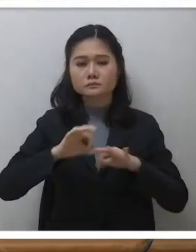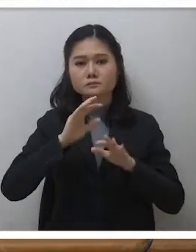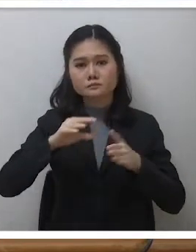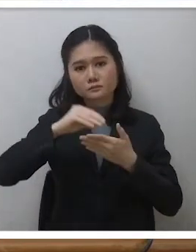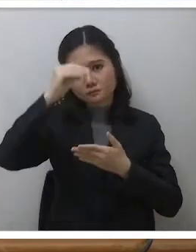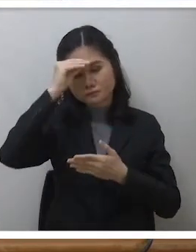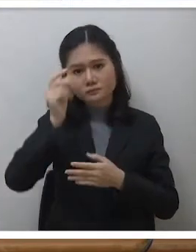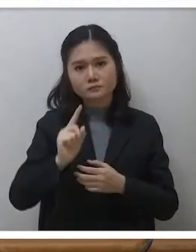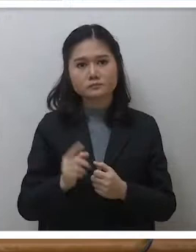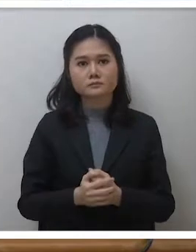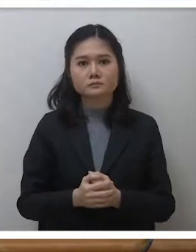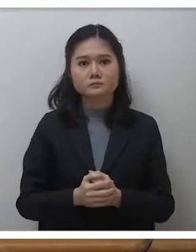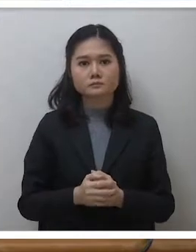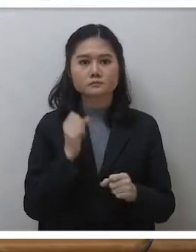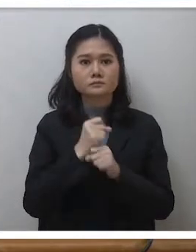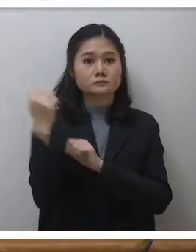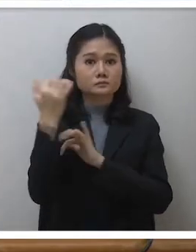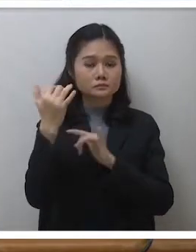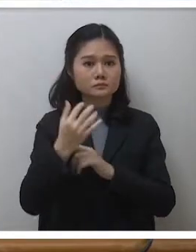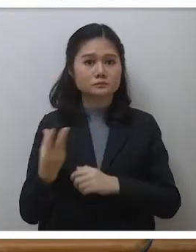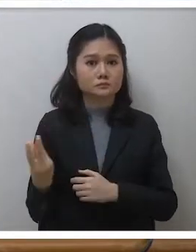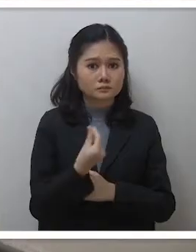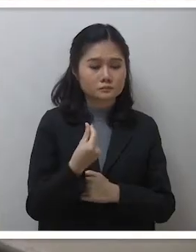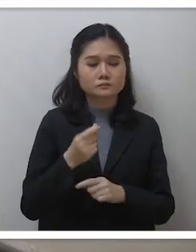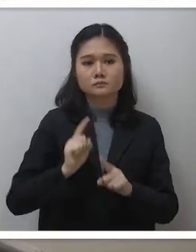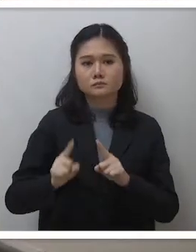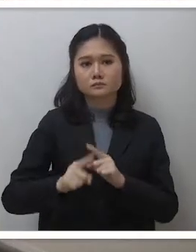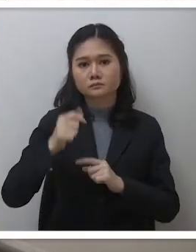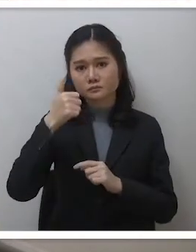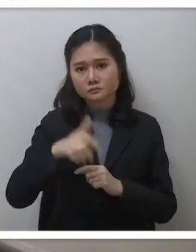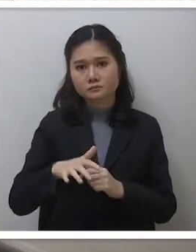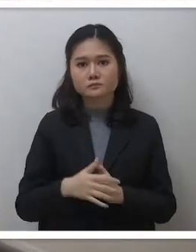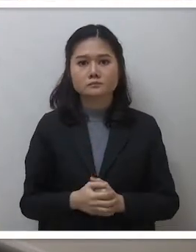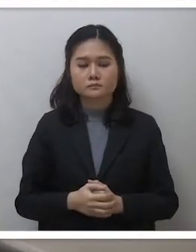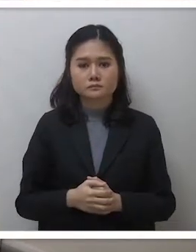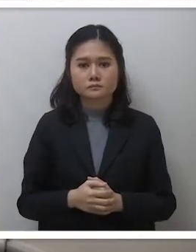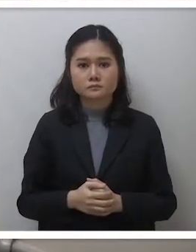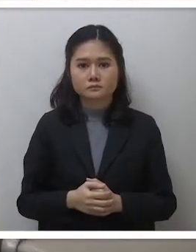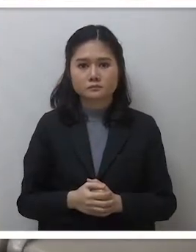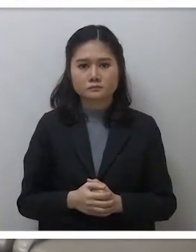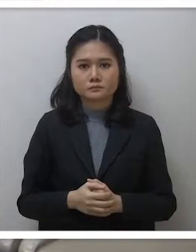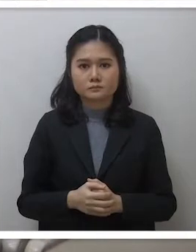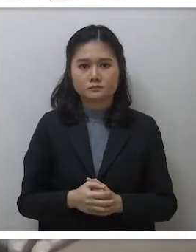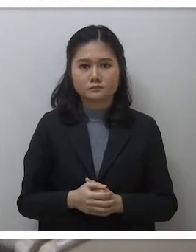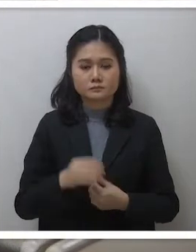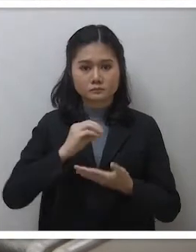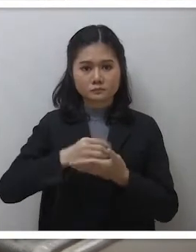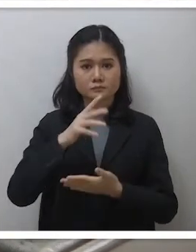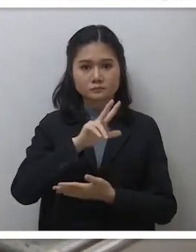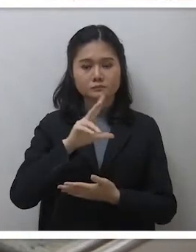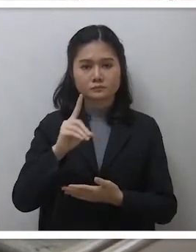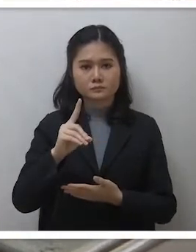ษาที่คอมพิวเตอร์มันความแรงความไรไม่ได้เนี่ยนะครับโปรแกรม3มิ